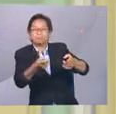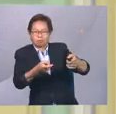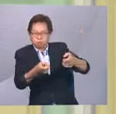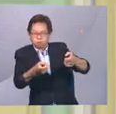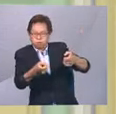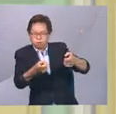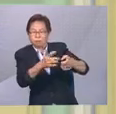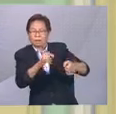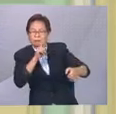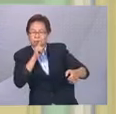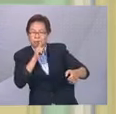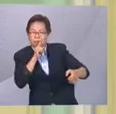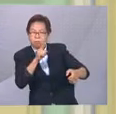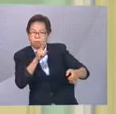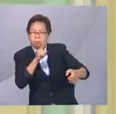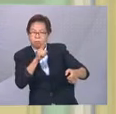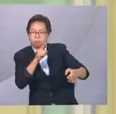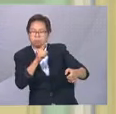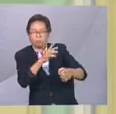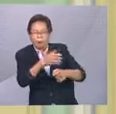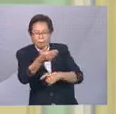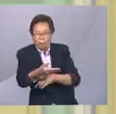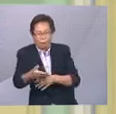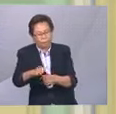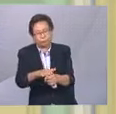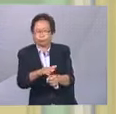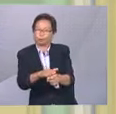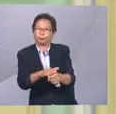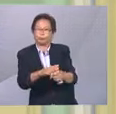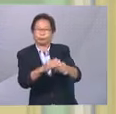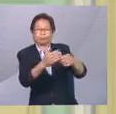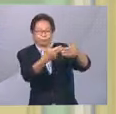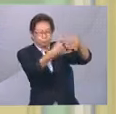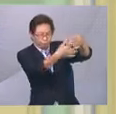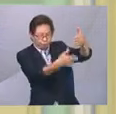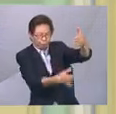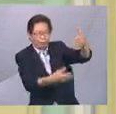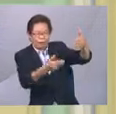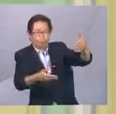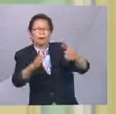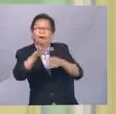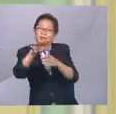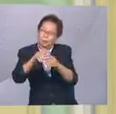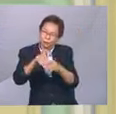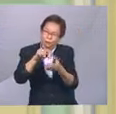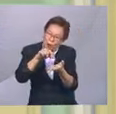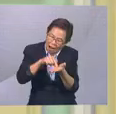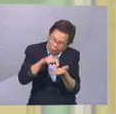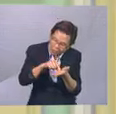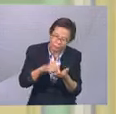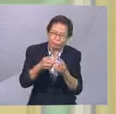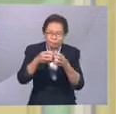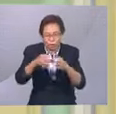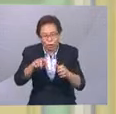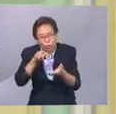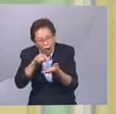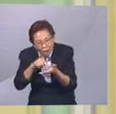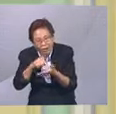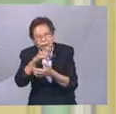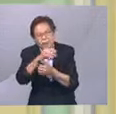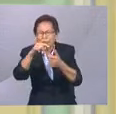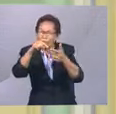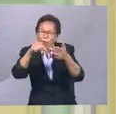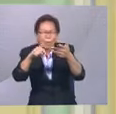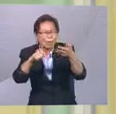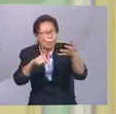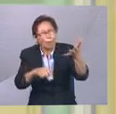juga dipastikan bakalan yang mencukupi yaitu termasuklah ayam telur ayam dan